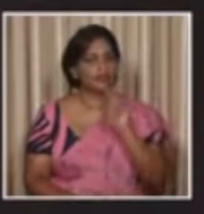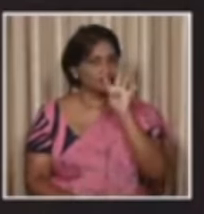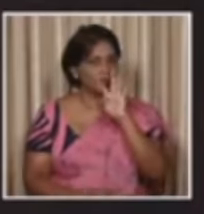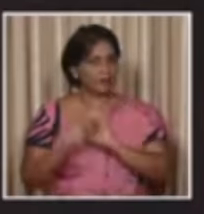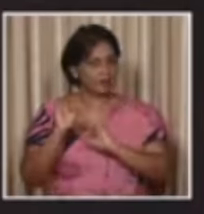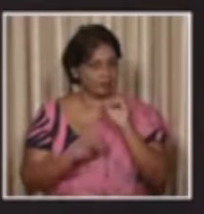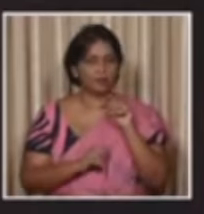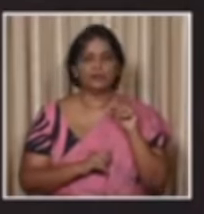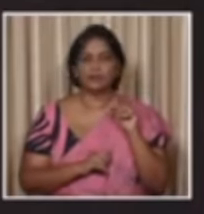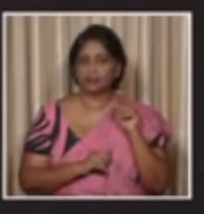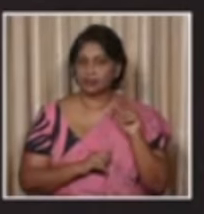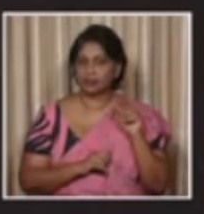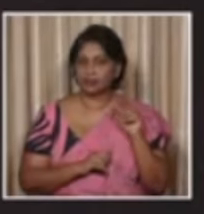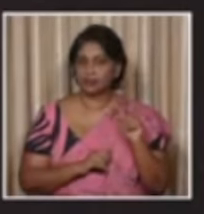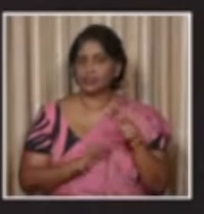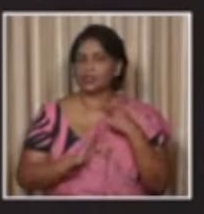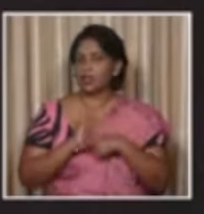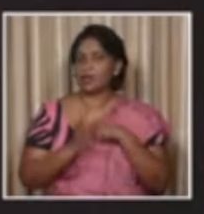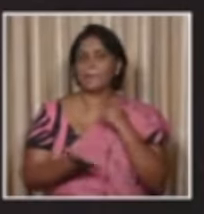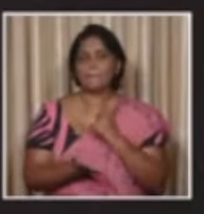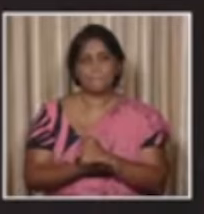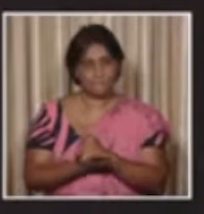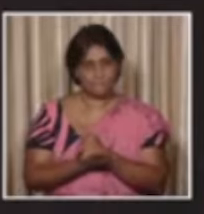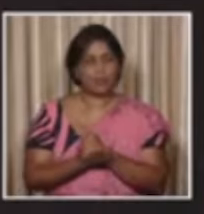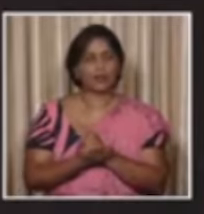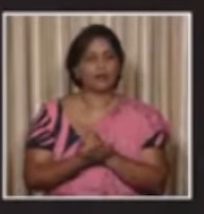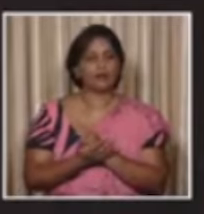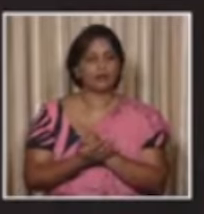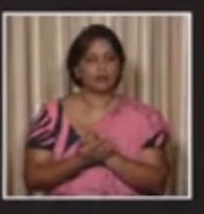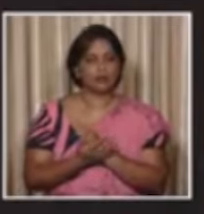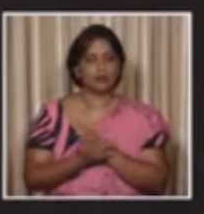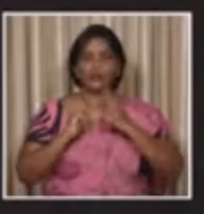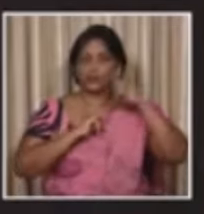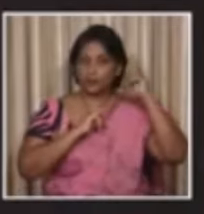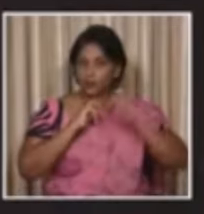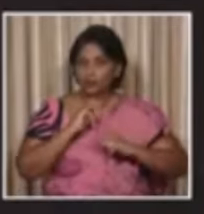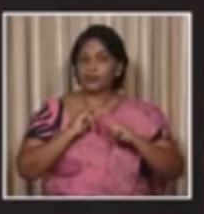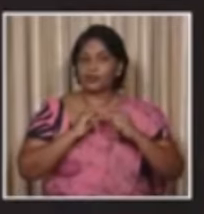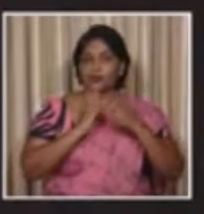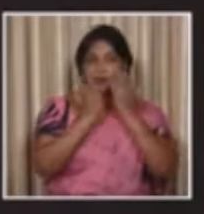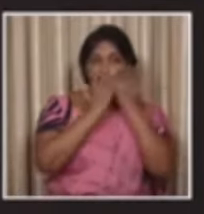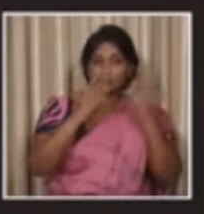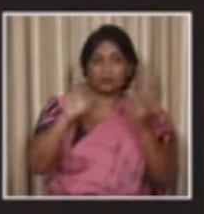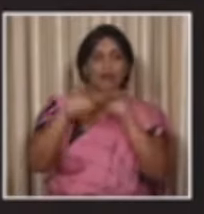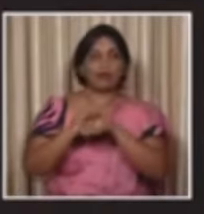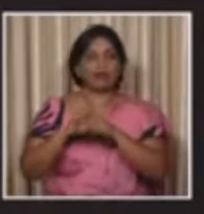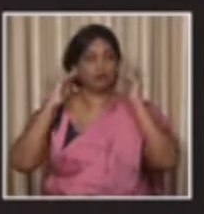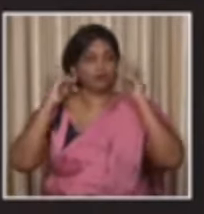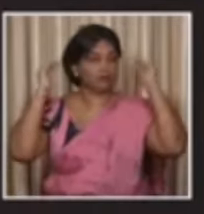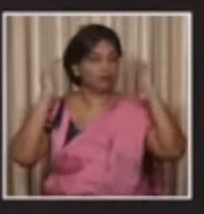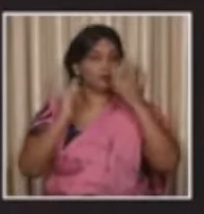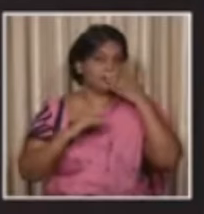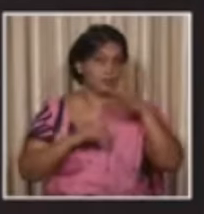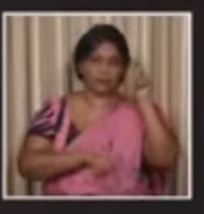124යි. එතකොට මේ ශ්‍රී ලංකා මහ බැංකුවට යන්නේ ඇත්තටම විශ්වවිද්‍යාල වලින් පිටවෙන්නේ ඉහළම සුසුකම් තියෙන අය. මේ